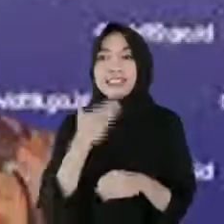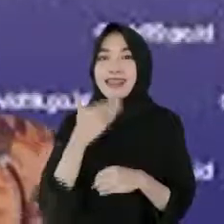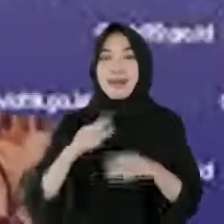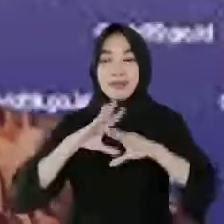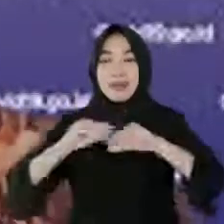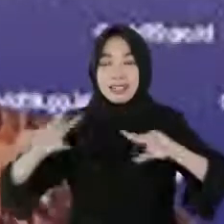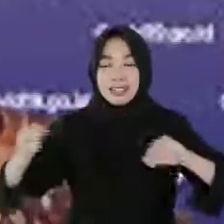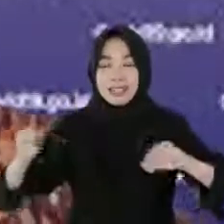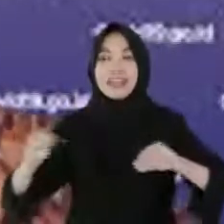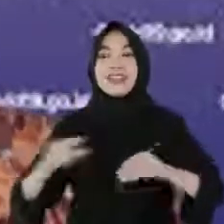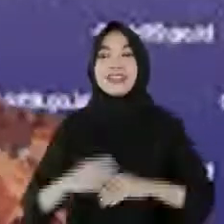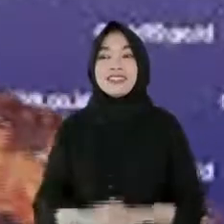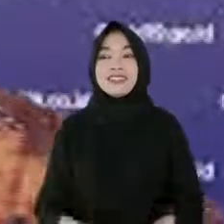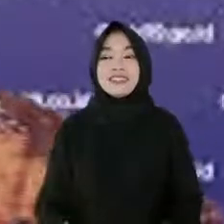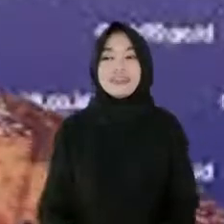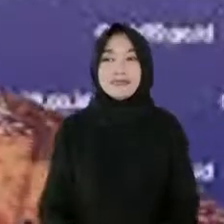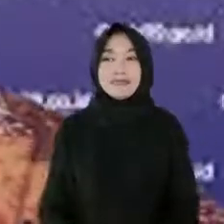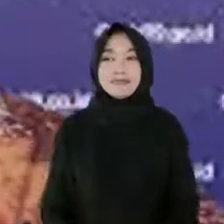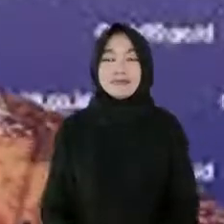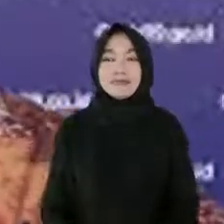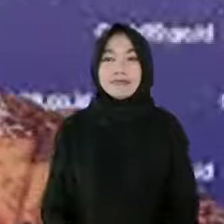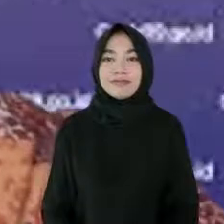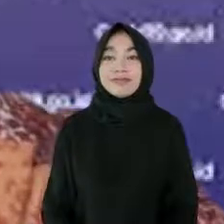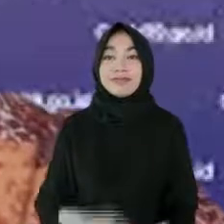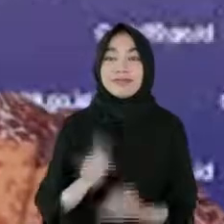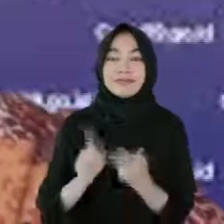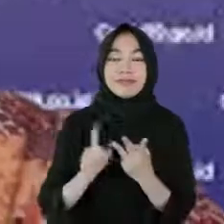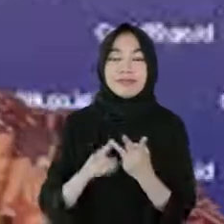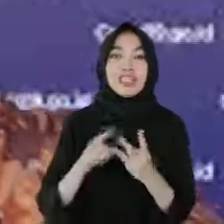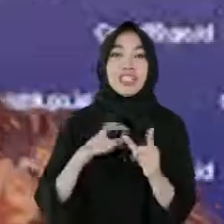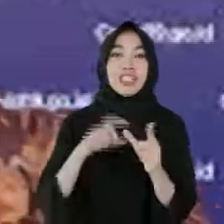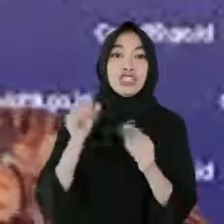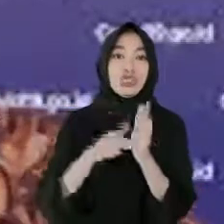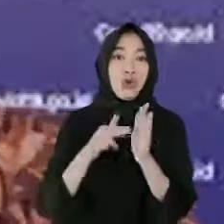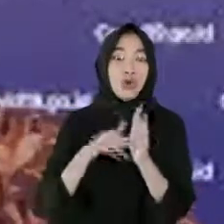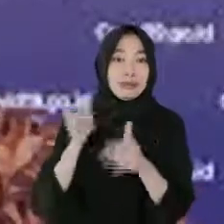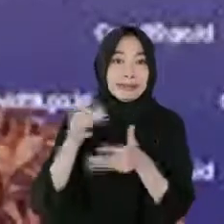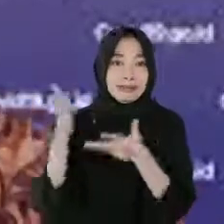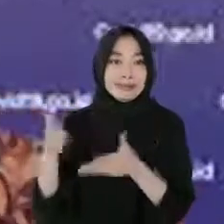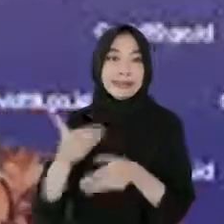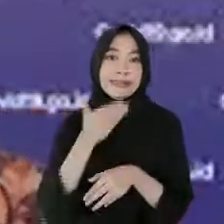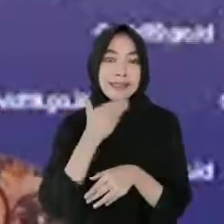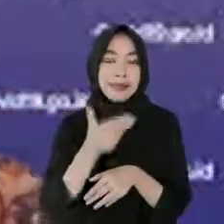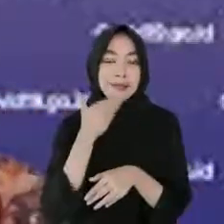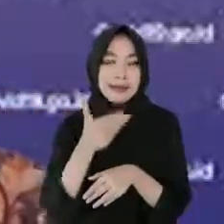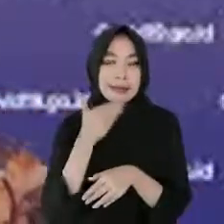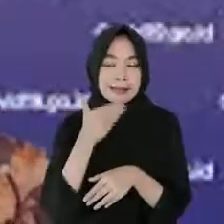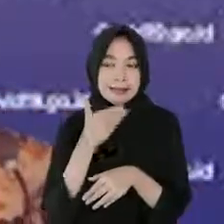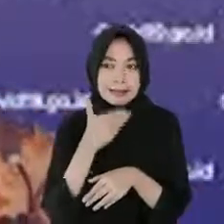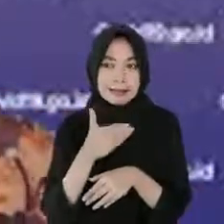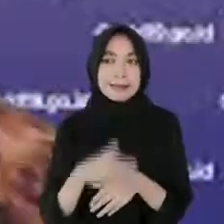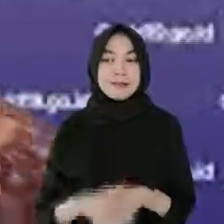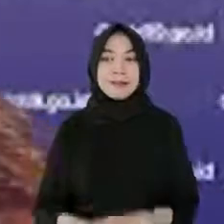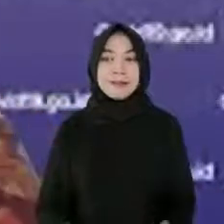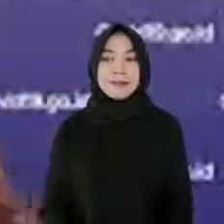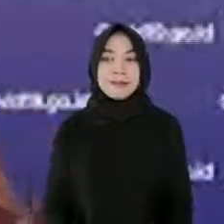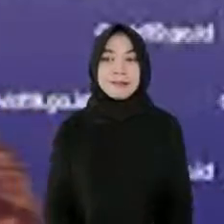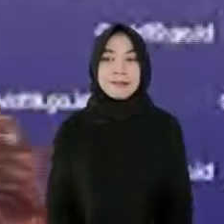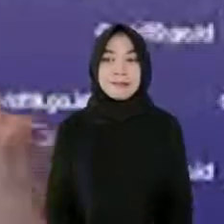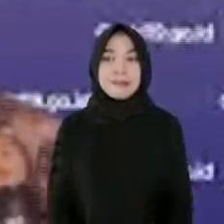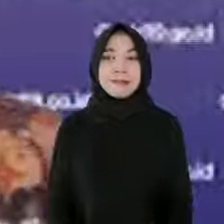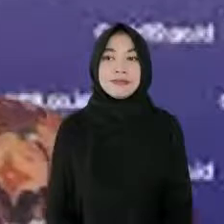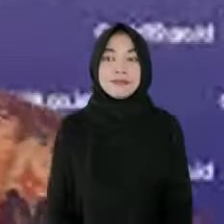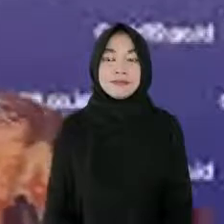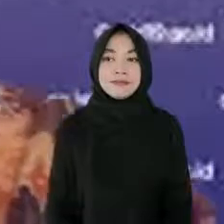bekerja ya baik di-install dan juga untuk Mas Soni juga terima kasih untuk kesempatan yang diberikan cuma